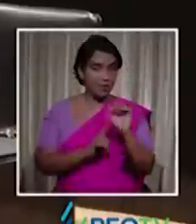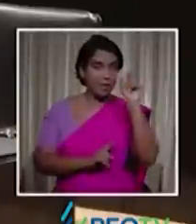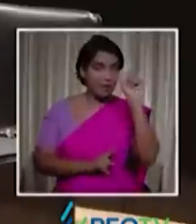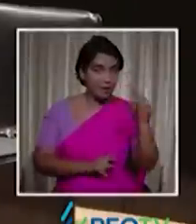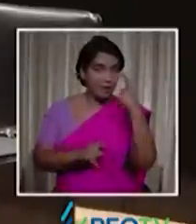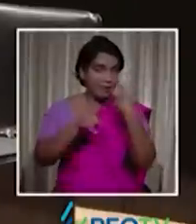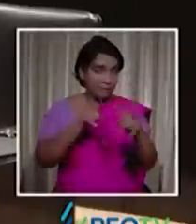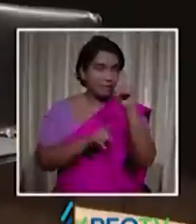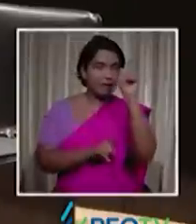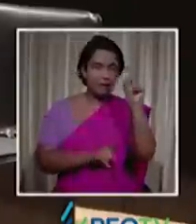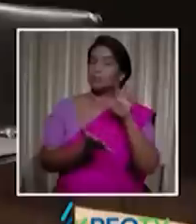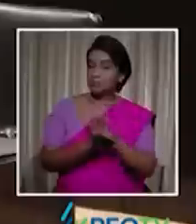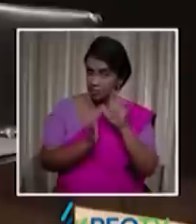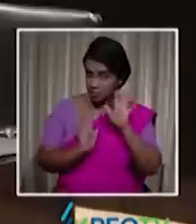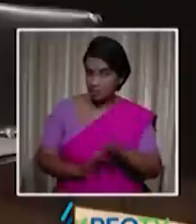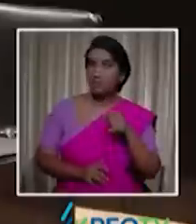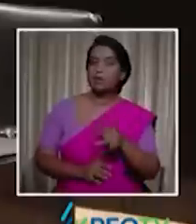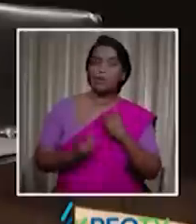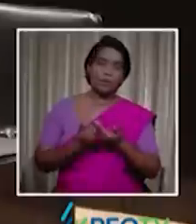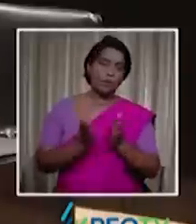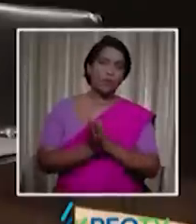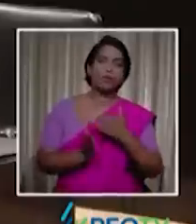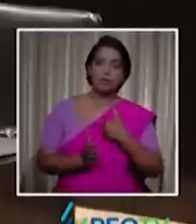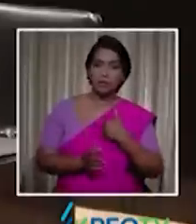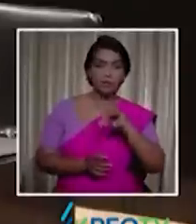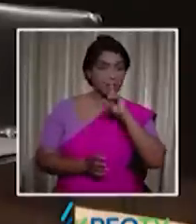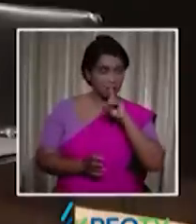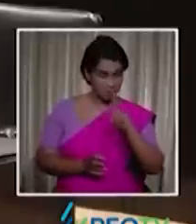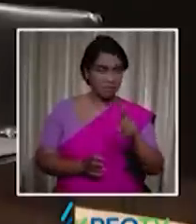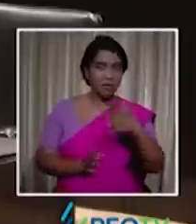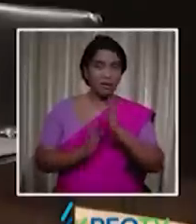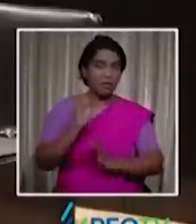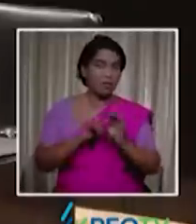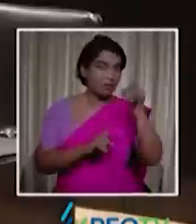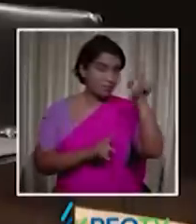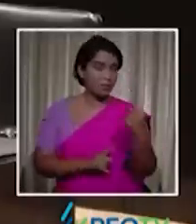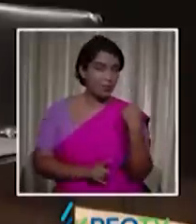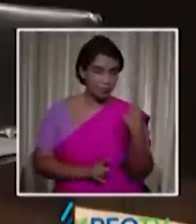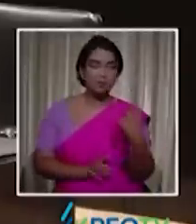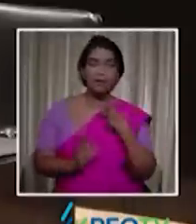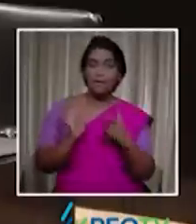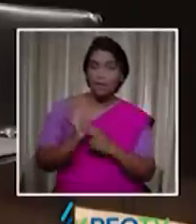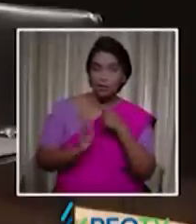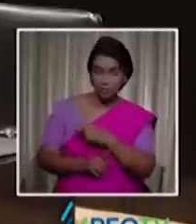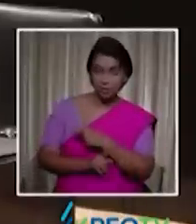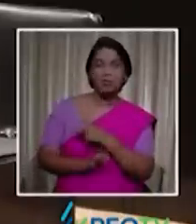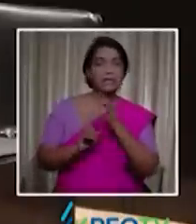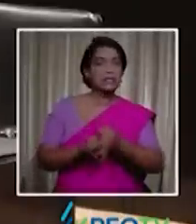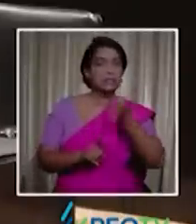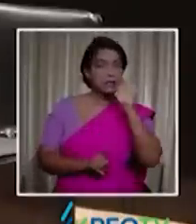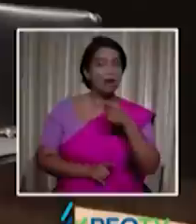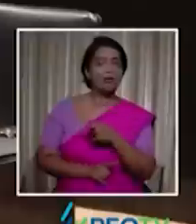පමණක් යෝජනාවෙහි තිබෙනවා නම් මා විසින් එසේ යෝජනා කරනු ලැබූ මන්ත්‍රීවරයා පුරප්පාඩු වී තිබෙන